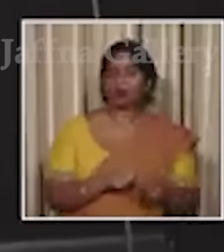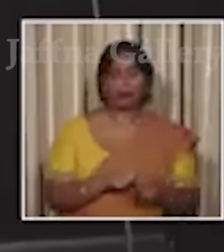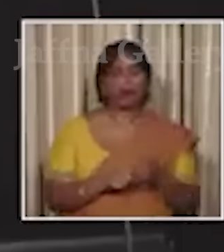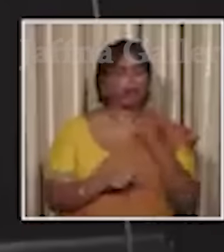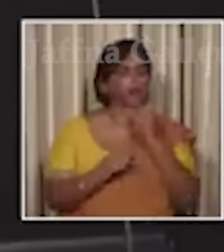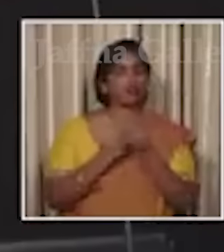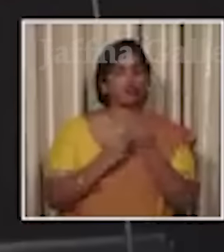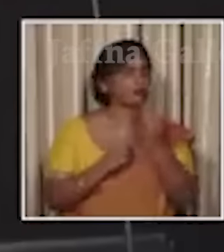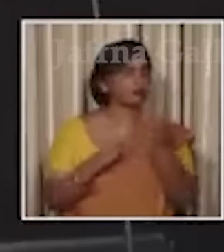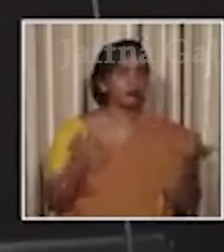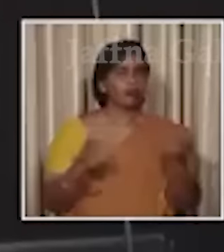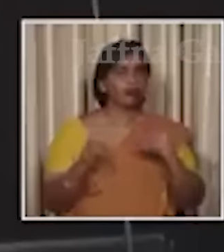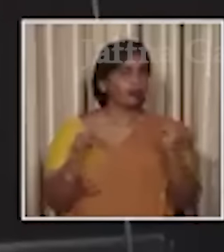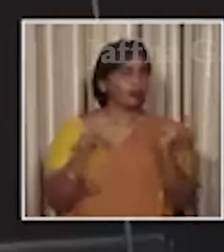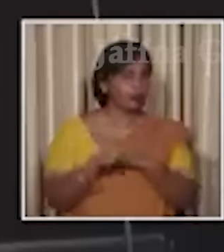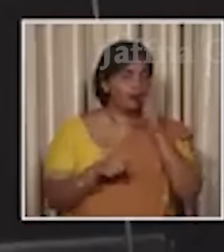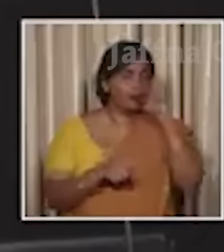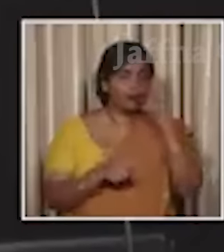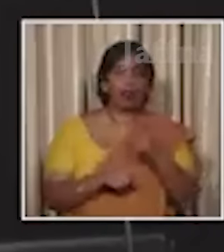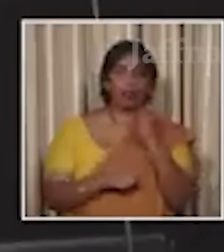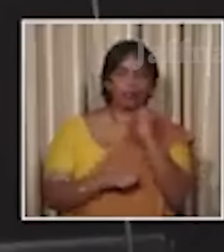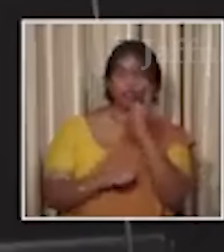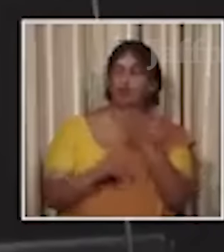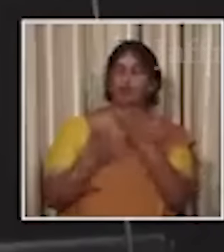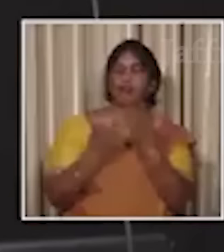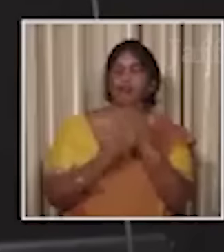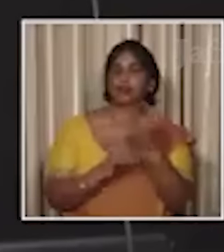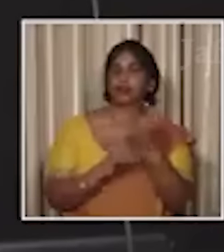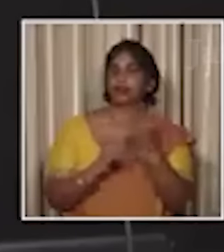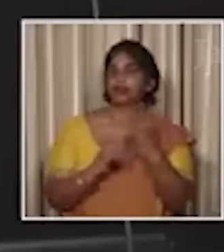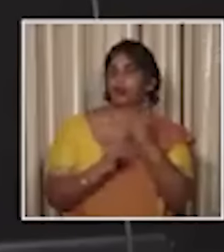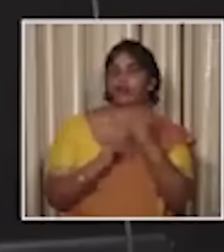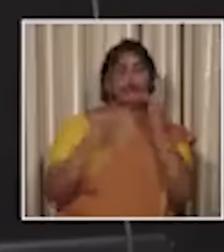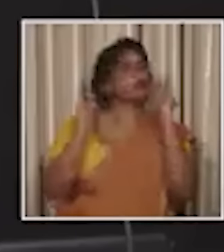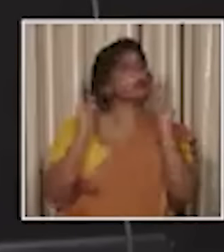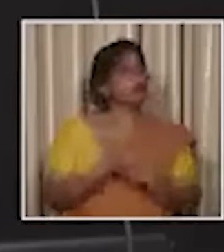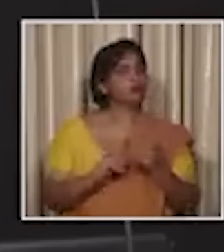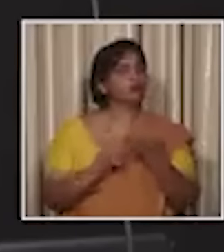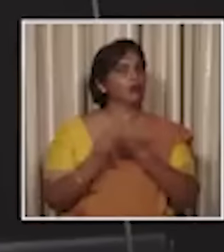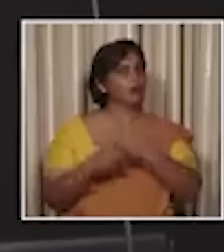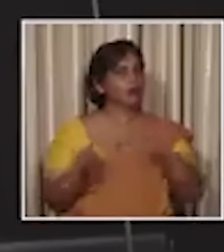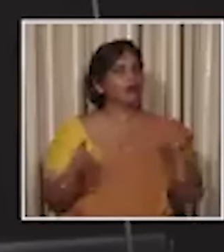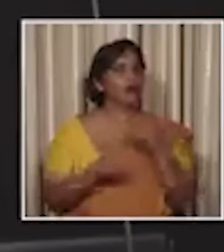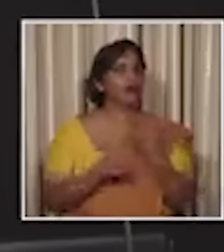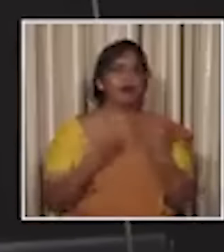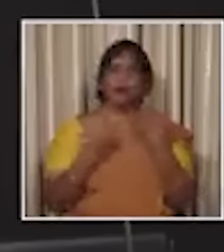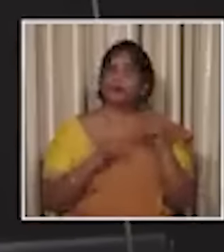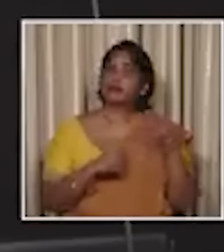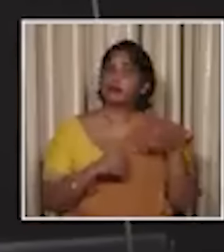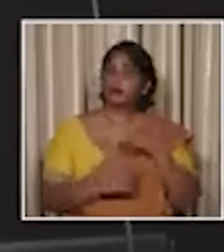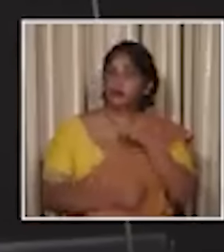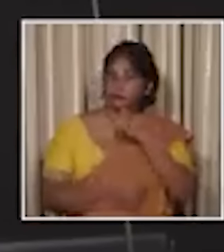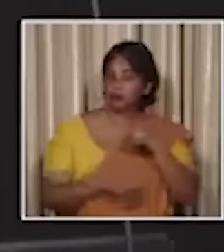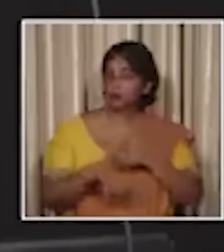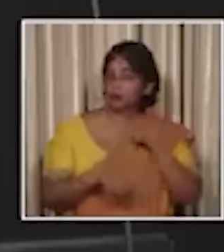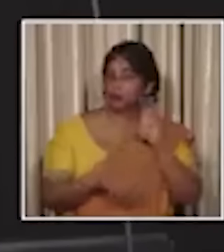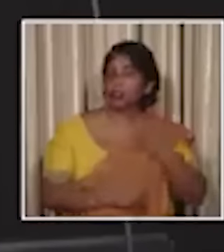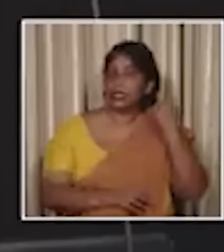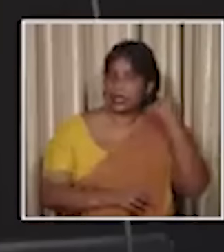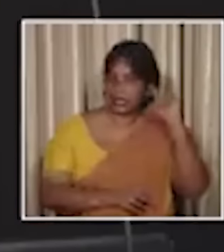இல்லாமல் செய்யப்பட்டு அவருக்கு விடுதலை வழங்கப்படுகிறது. நான் இங்கே பேசிக்கொண்டிருக்கிற பொழுது கூட நேற்றிரவு யாழ்ப்பாணத்தில்